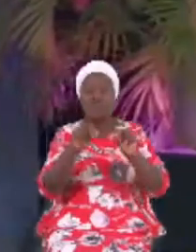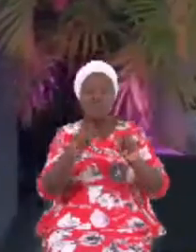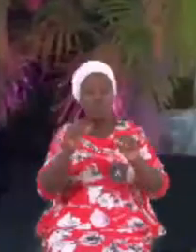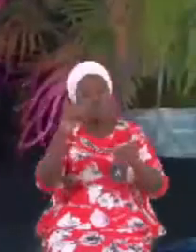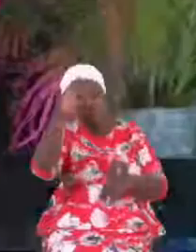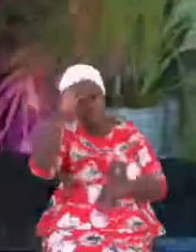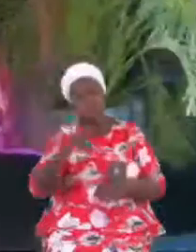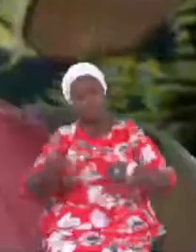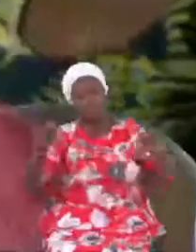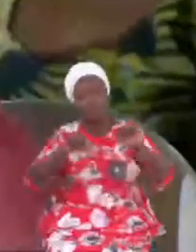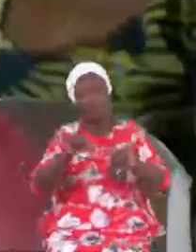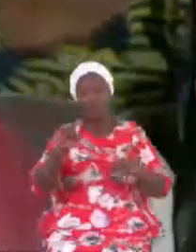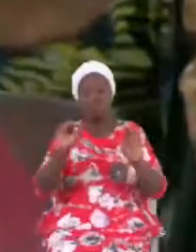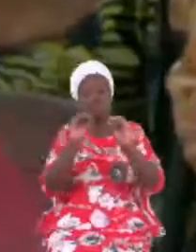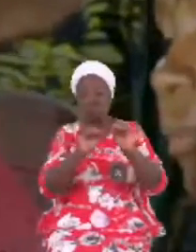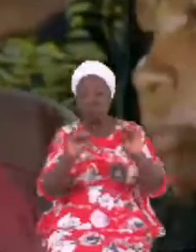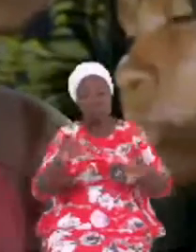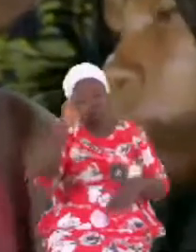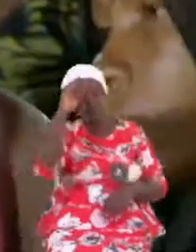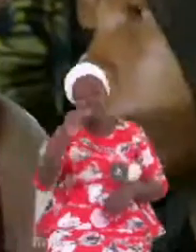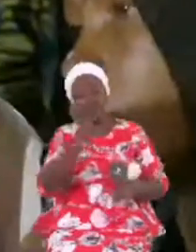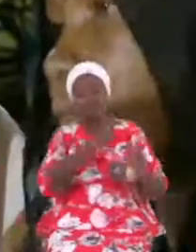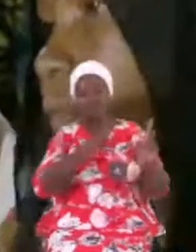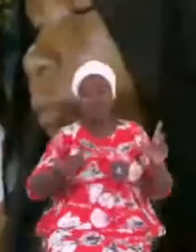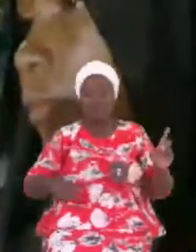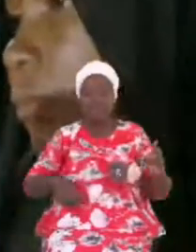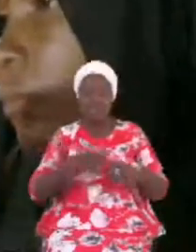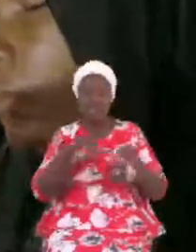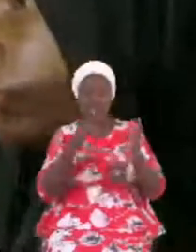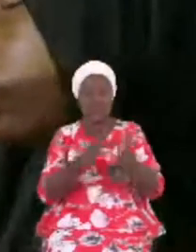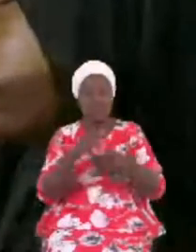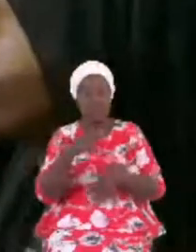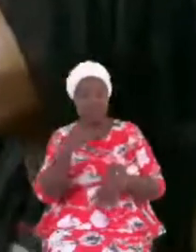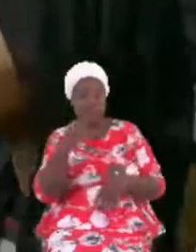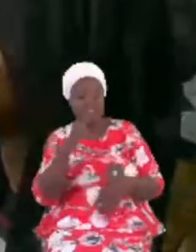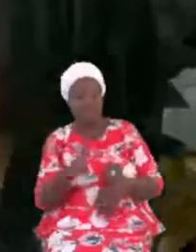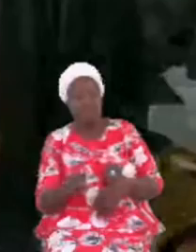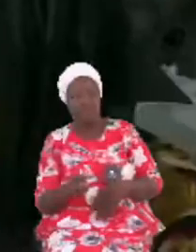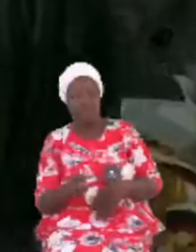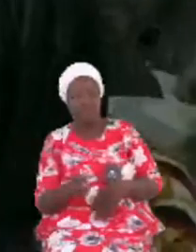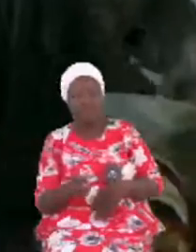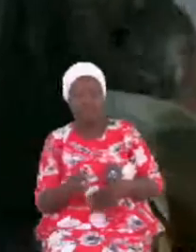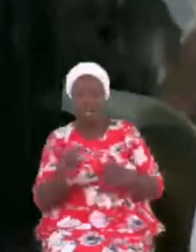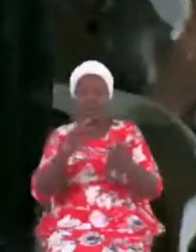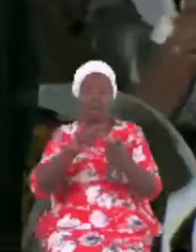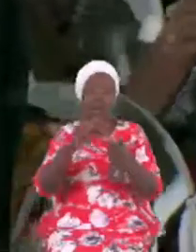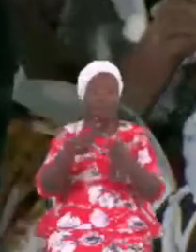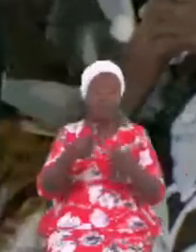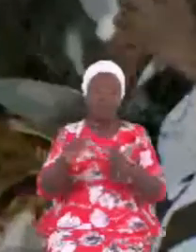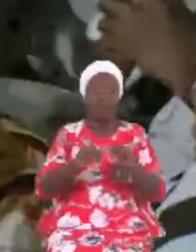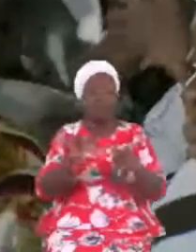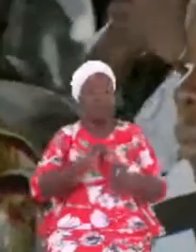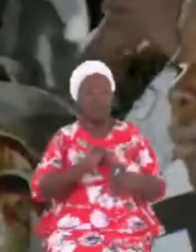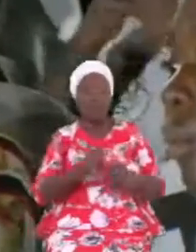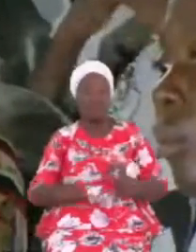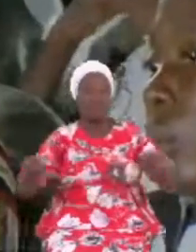Personne ne t'a condamné. Personne, répondit-elle. Jésus lui dit, je ne te condamne pas non